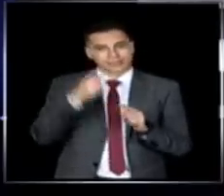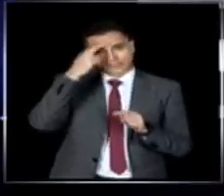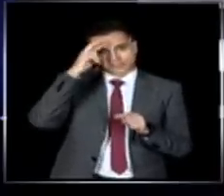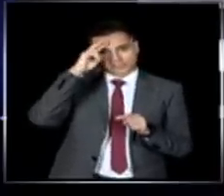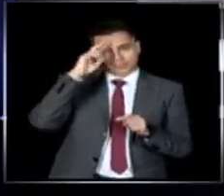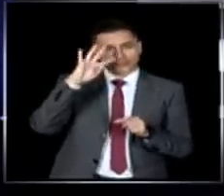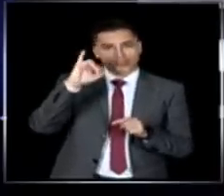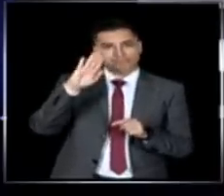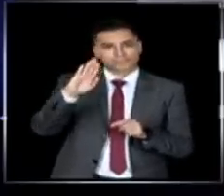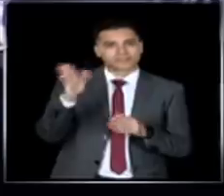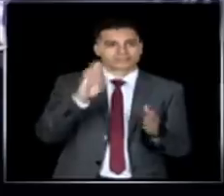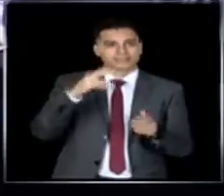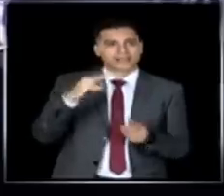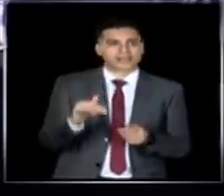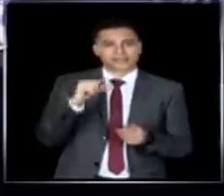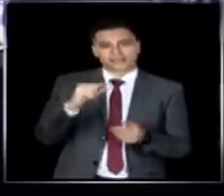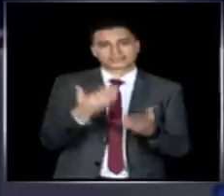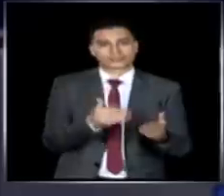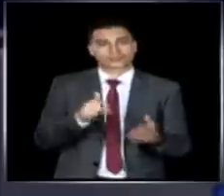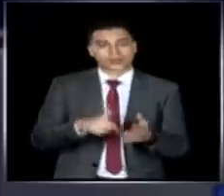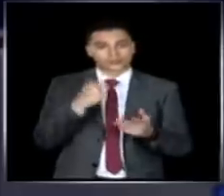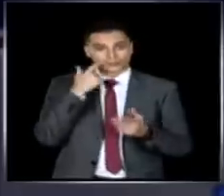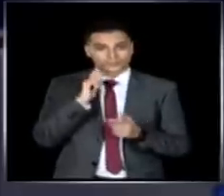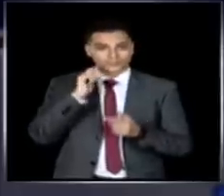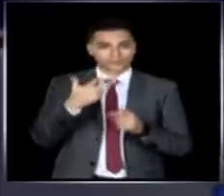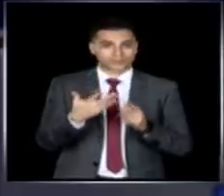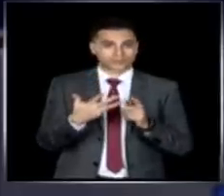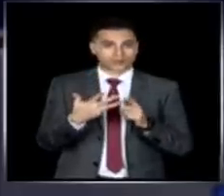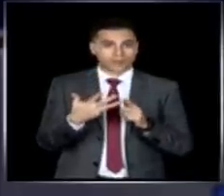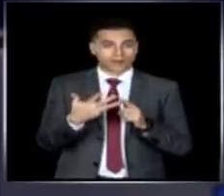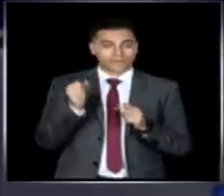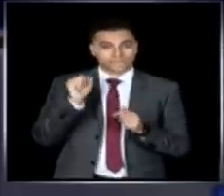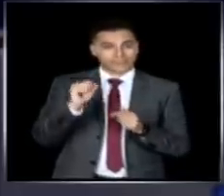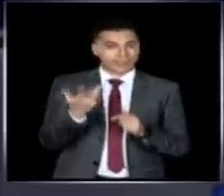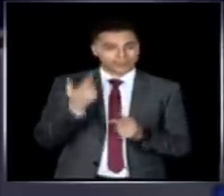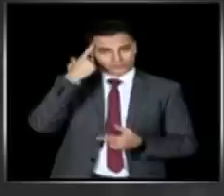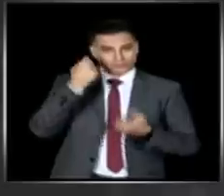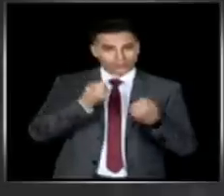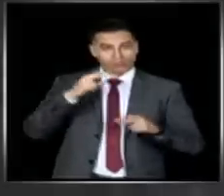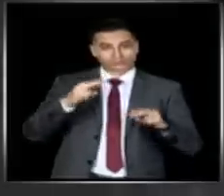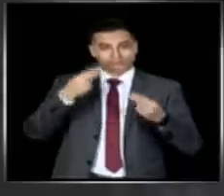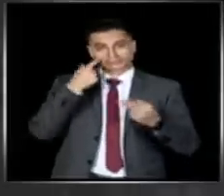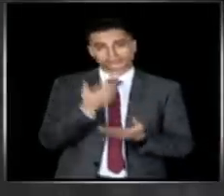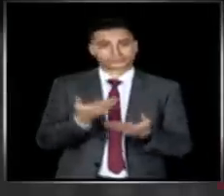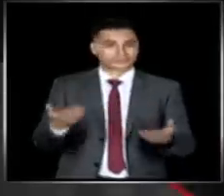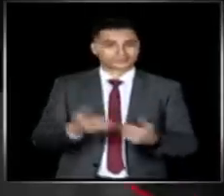مكان شمس سعيد. ودلوقتي مع الفقرة الرابعة، فقرة تحت الضغط.